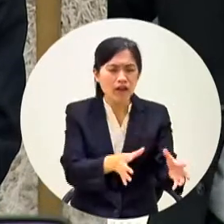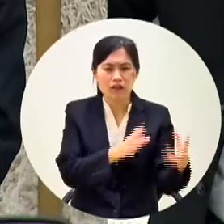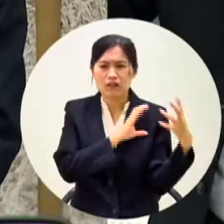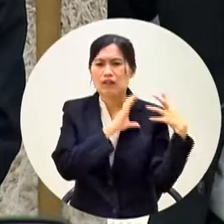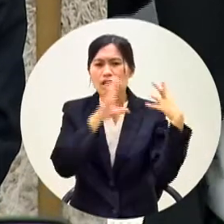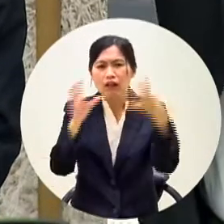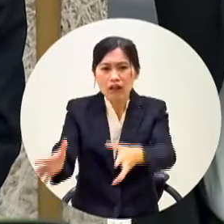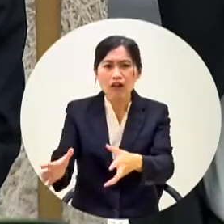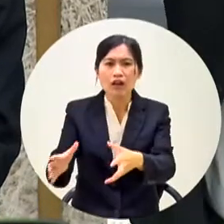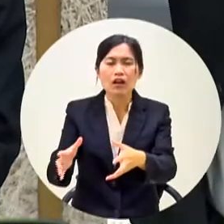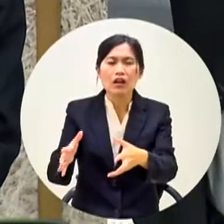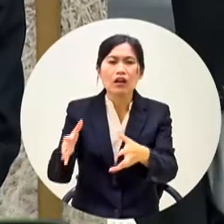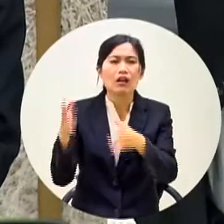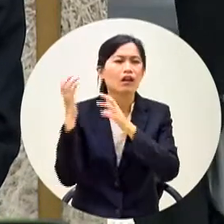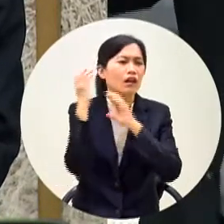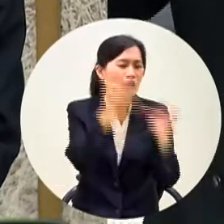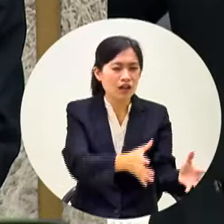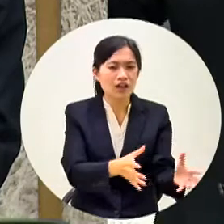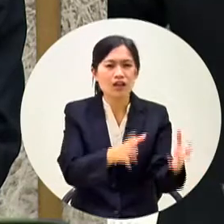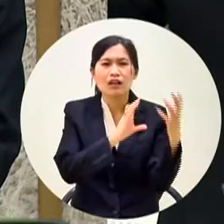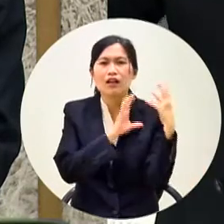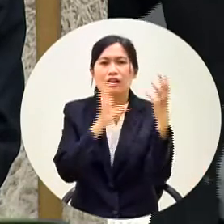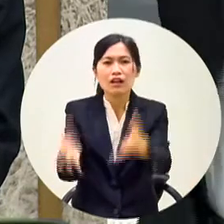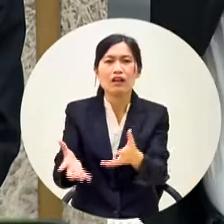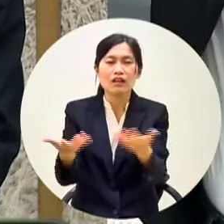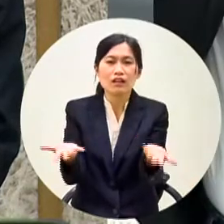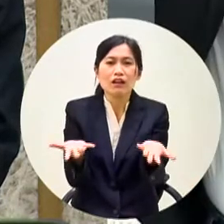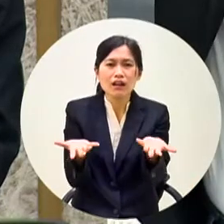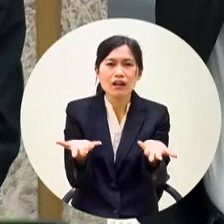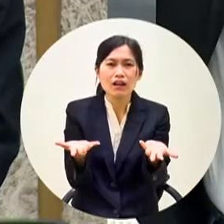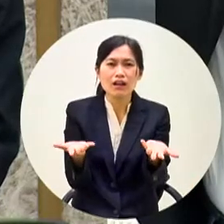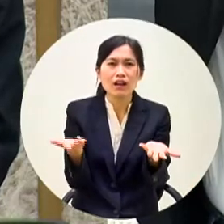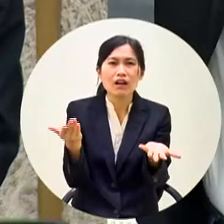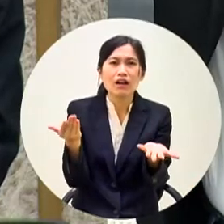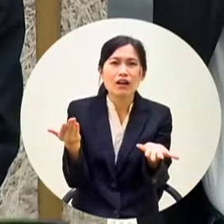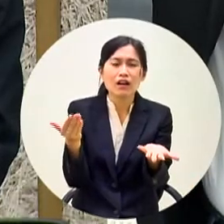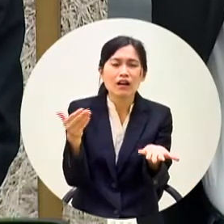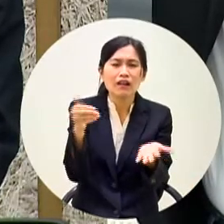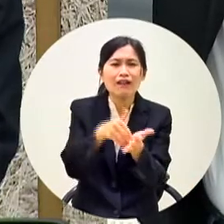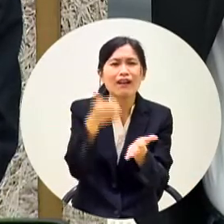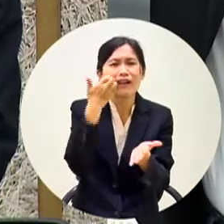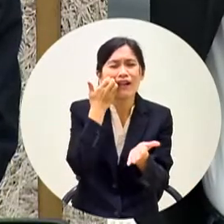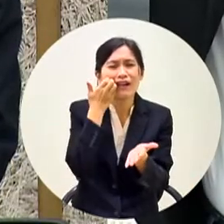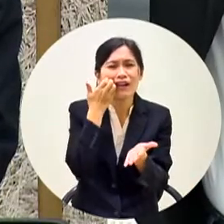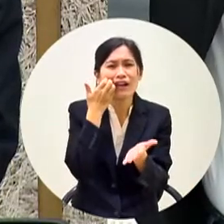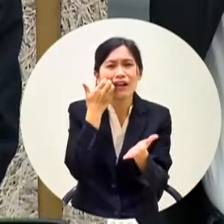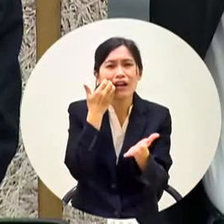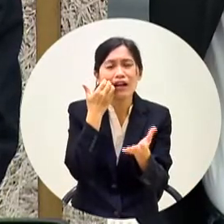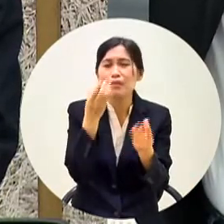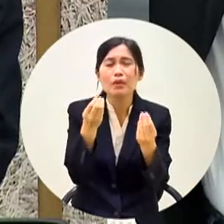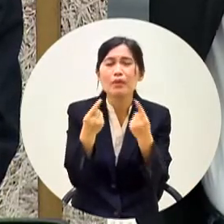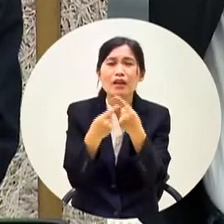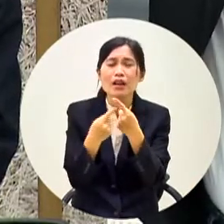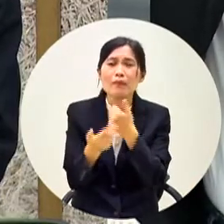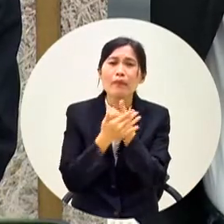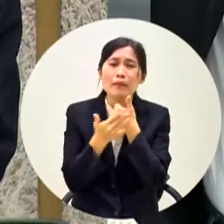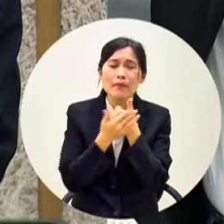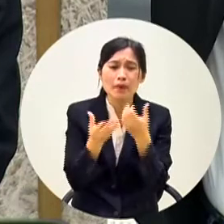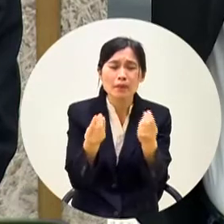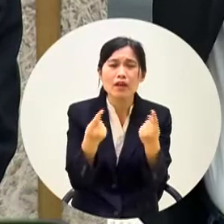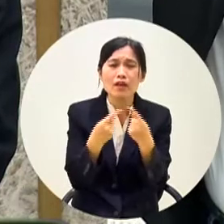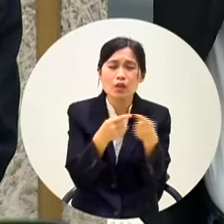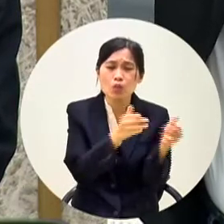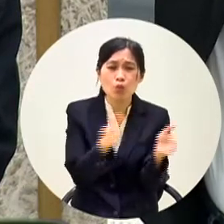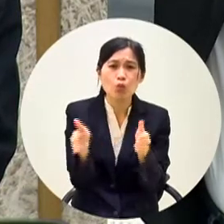邪，爱讲恁邪，爱你讲阴邪，啊，到尾这条路都无人做，无人要处理，无人要整理嘛。你看这